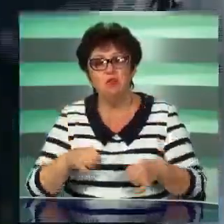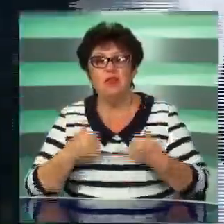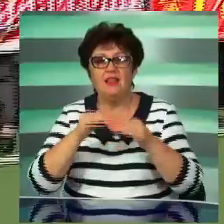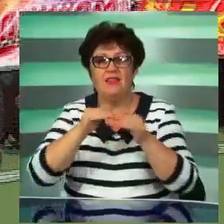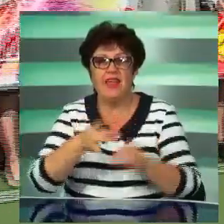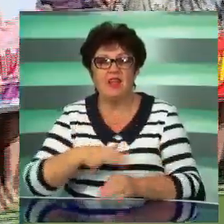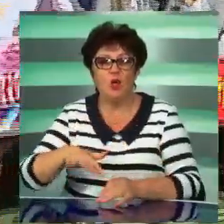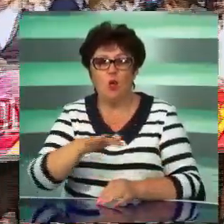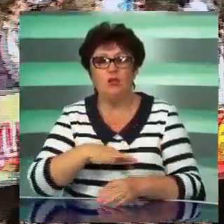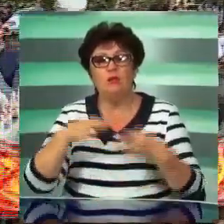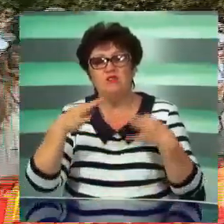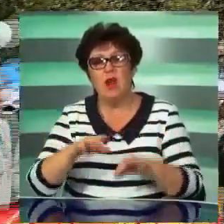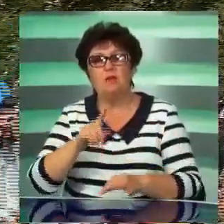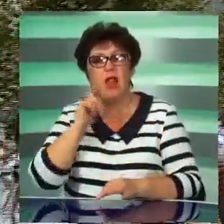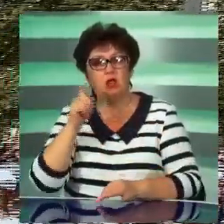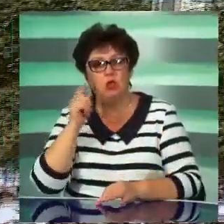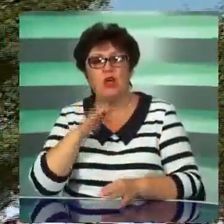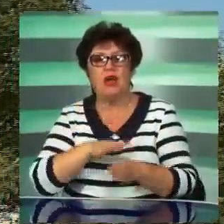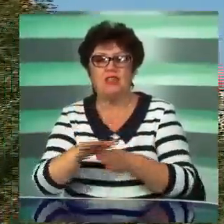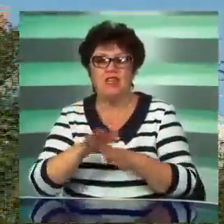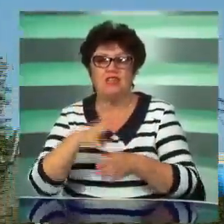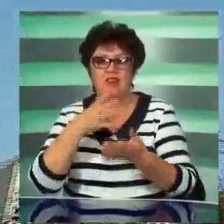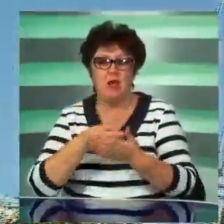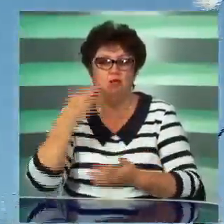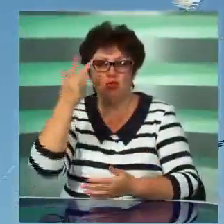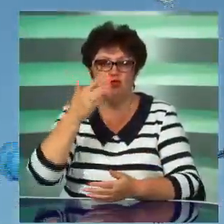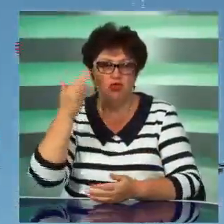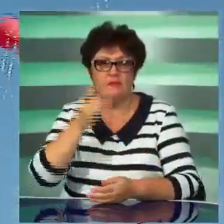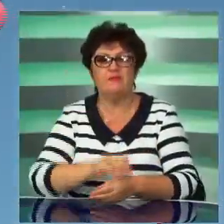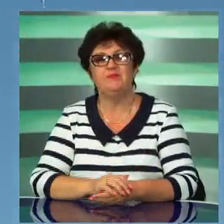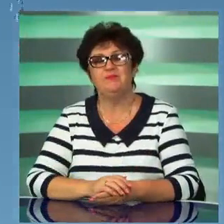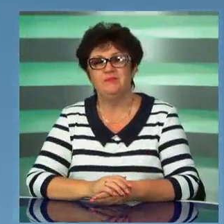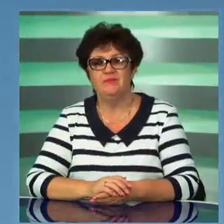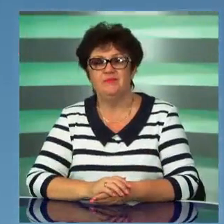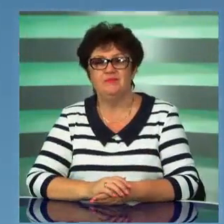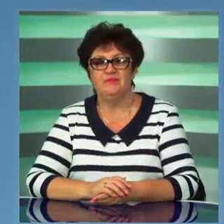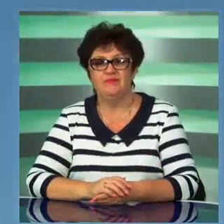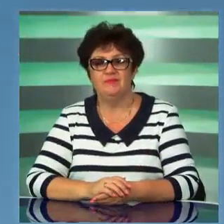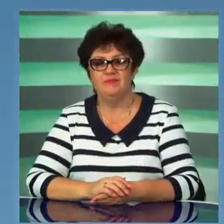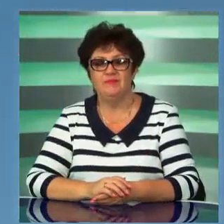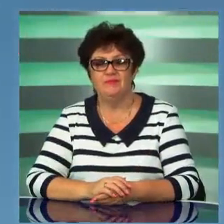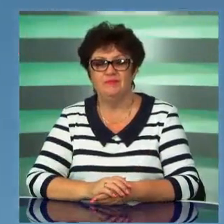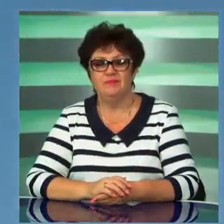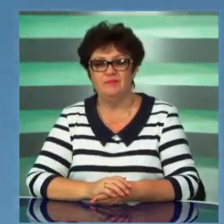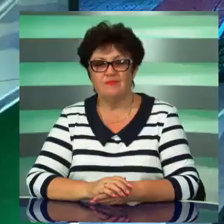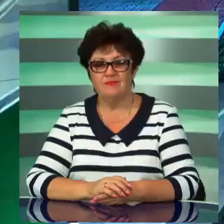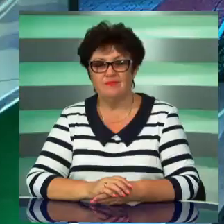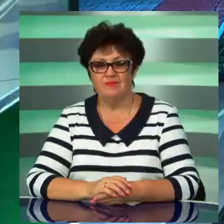детей региона и позволяет молодежи реализовать свои мечты. Екатерина Зойдина, Максим Кузнецов. События,